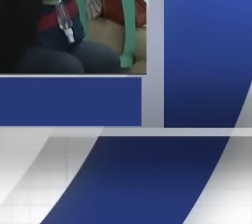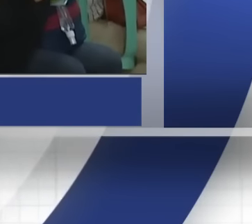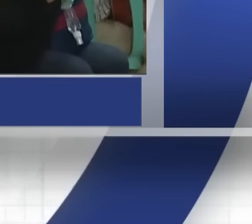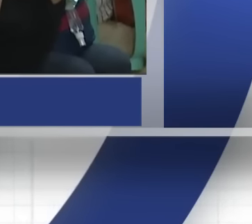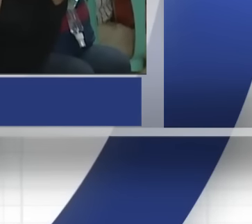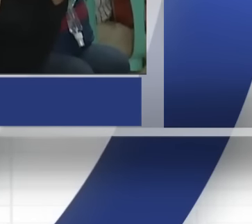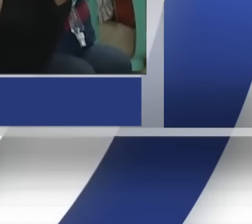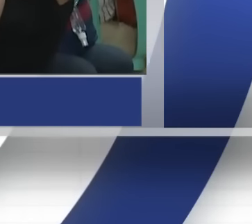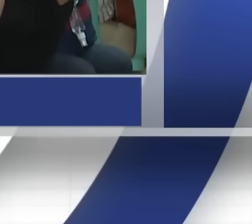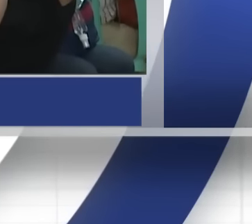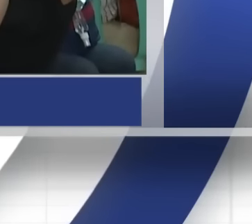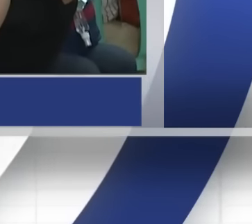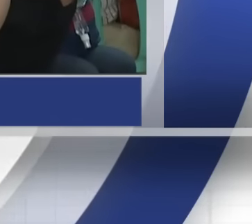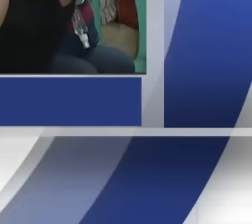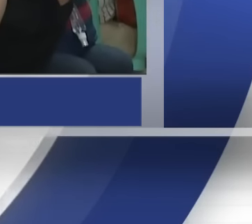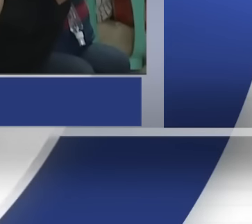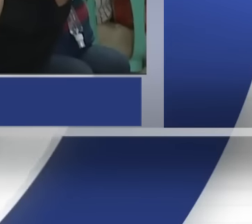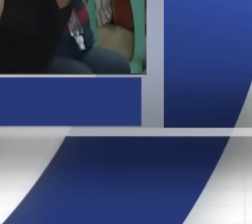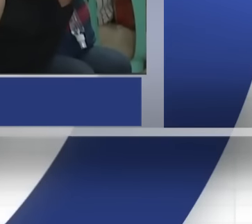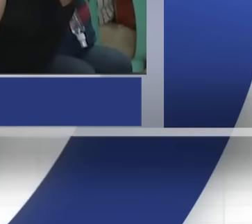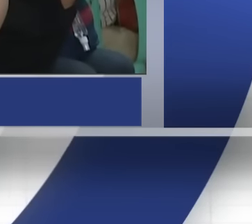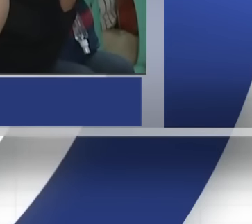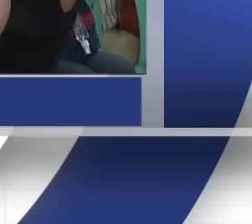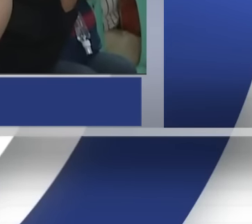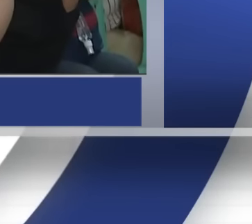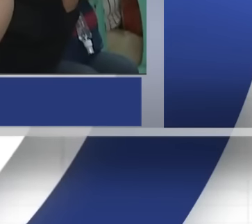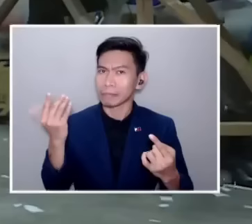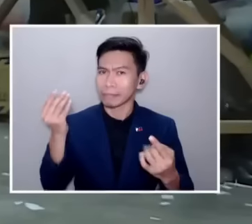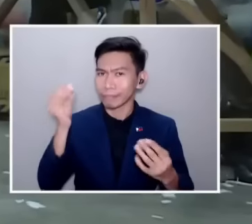officials sa mga botante dyan?